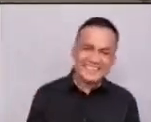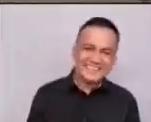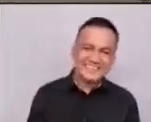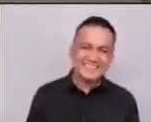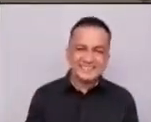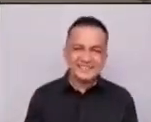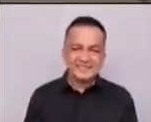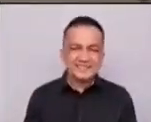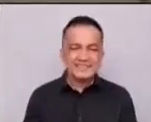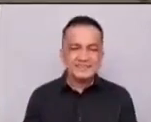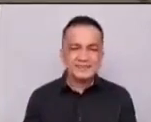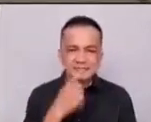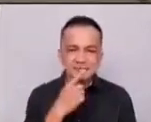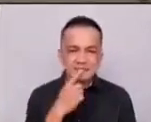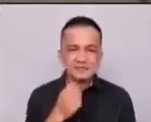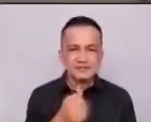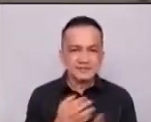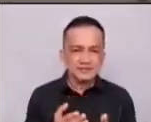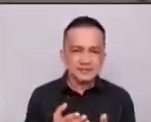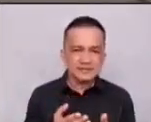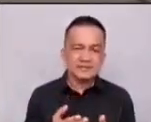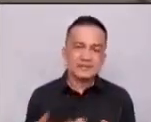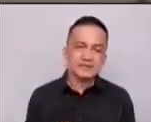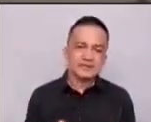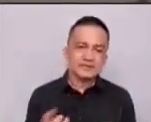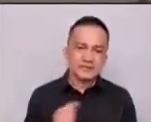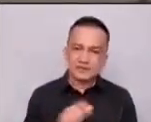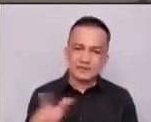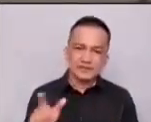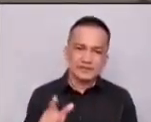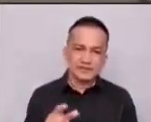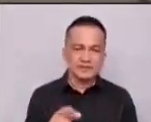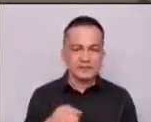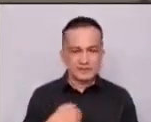some, sir? Well, all of them.